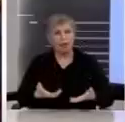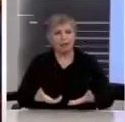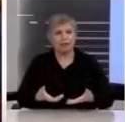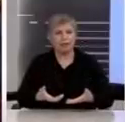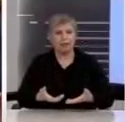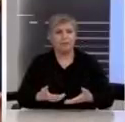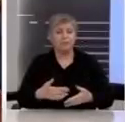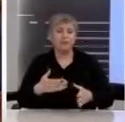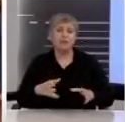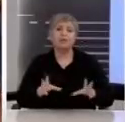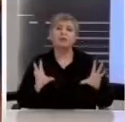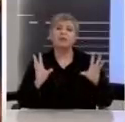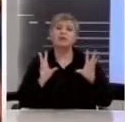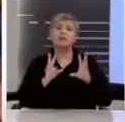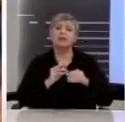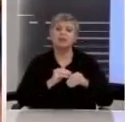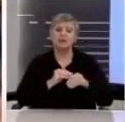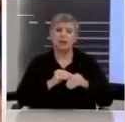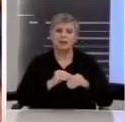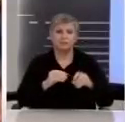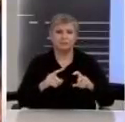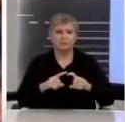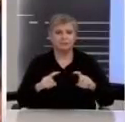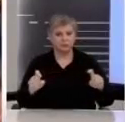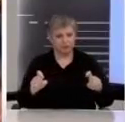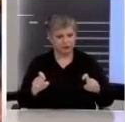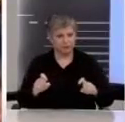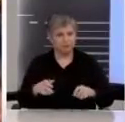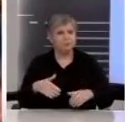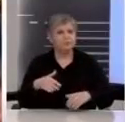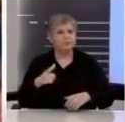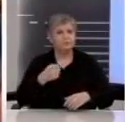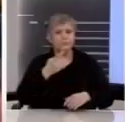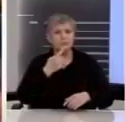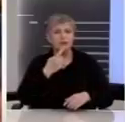αφορά, κύριε Μητσοτάκη, για τη μεγάλη σας...